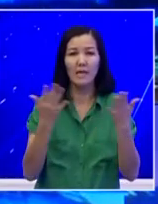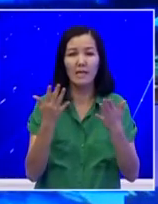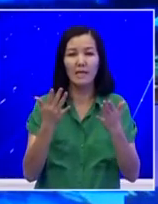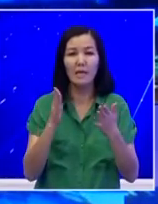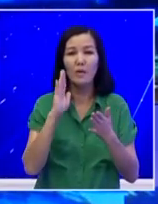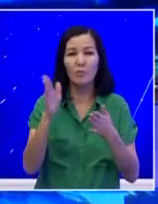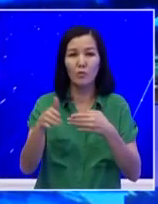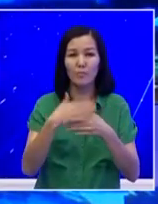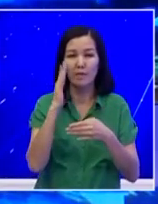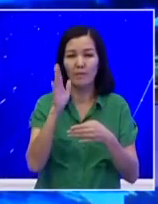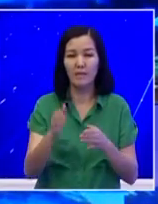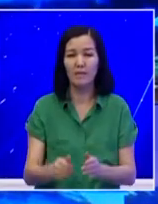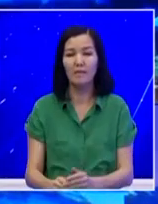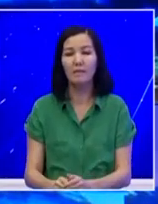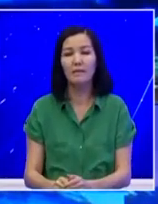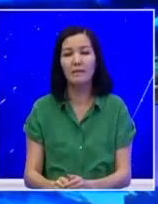какие меры будут приняты.